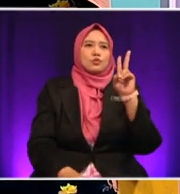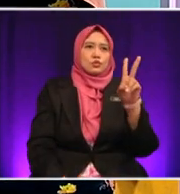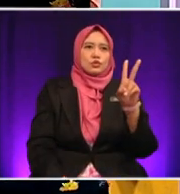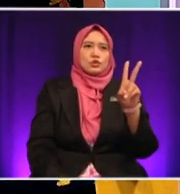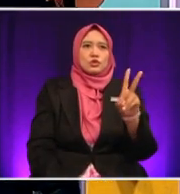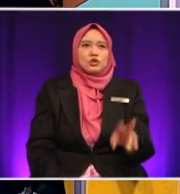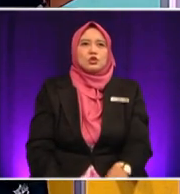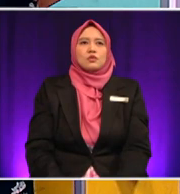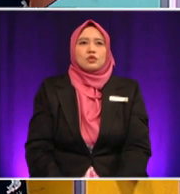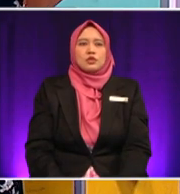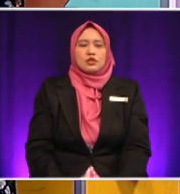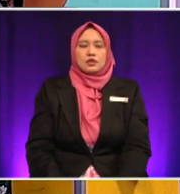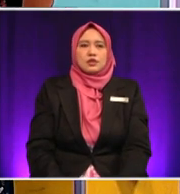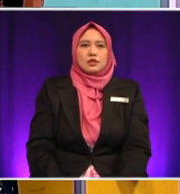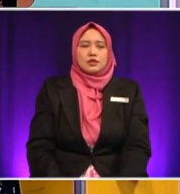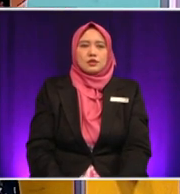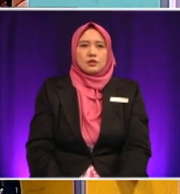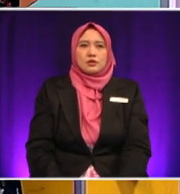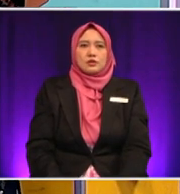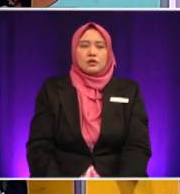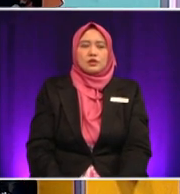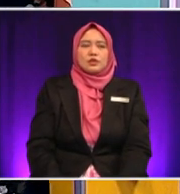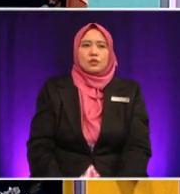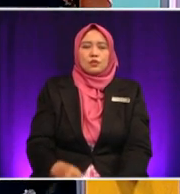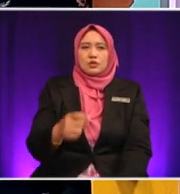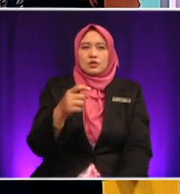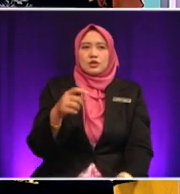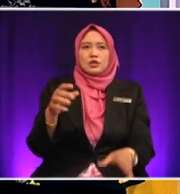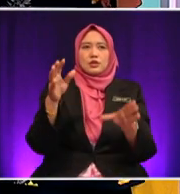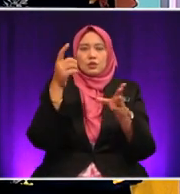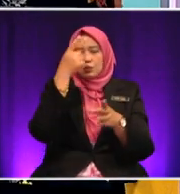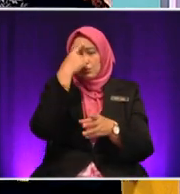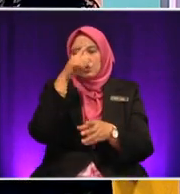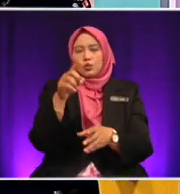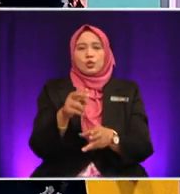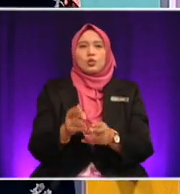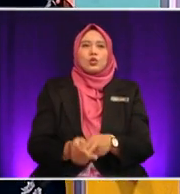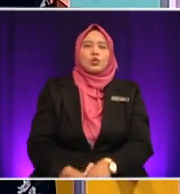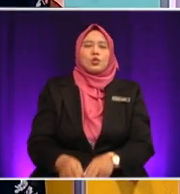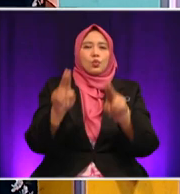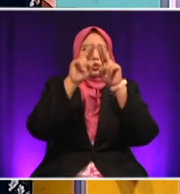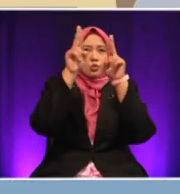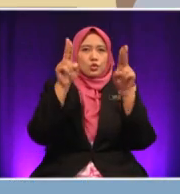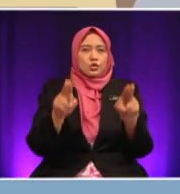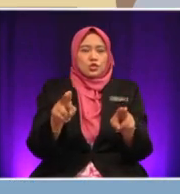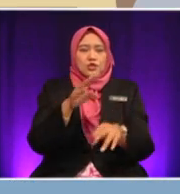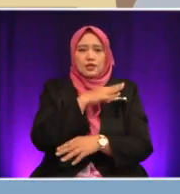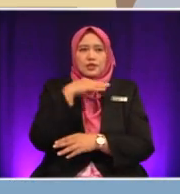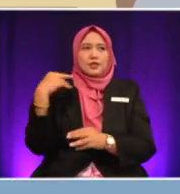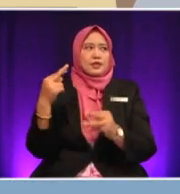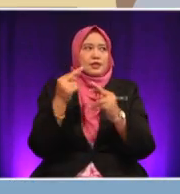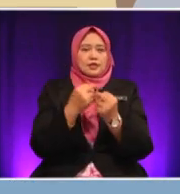menguji dan menilai perisian seni binalita oke azma jawaban anda